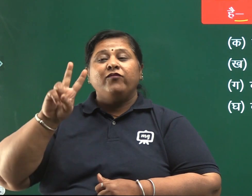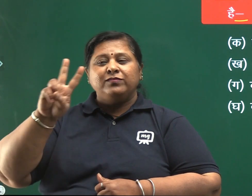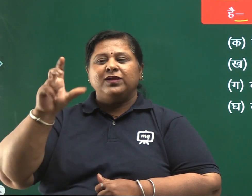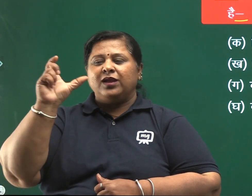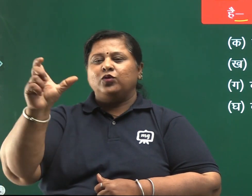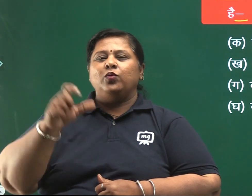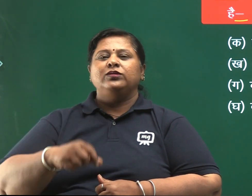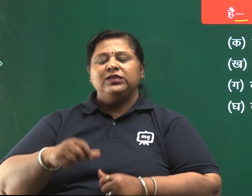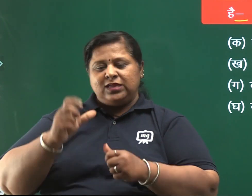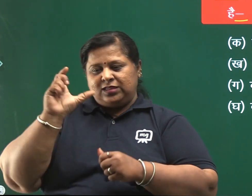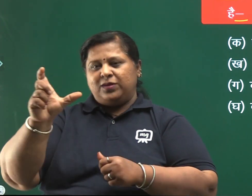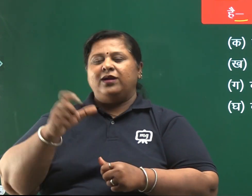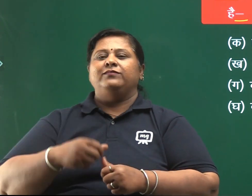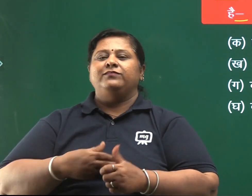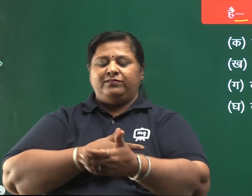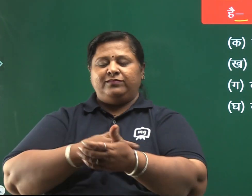2 संस्मरण।